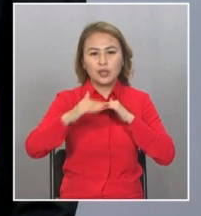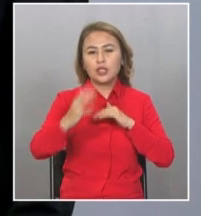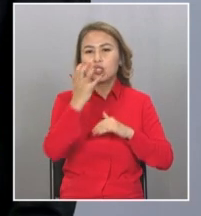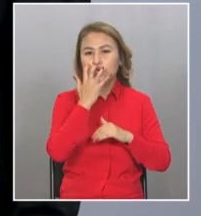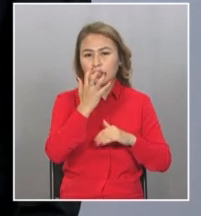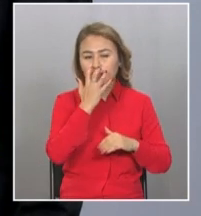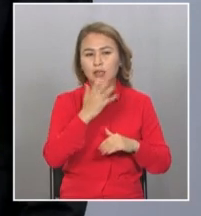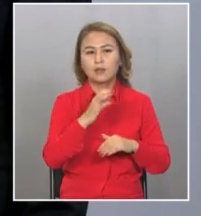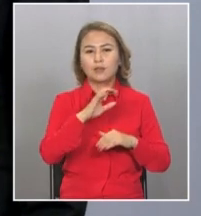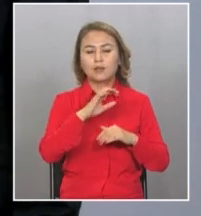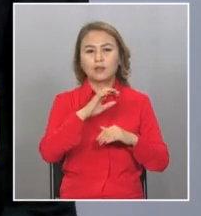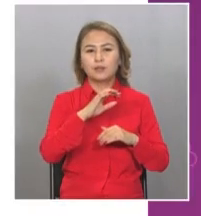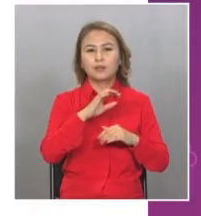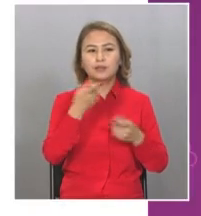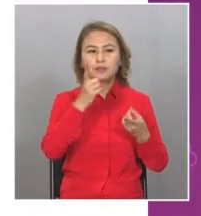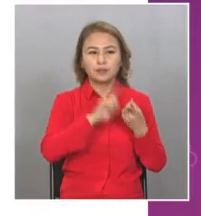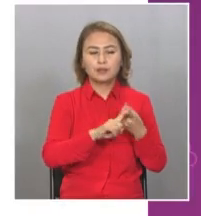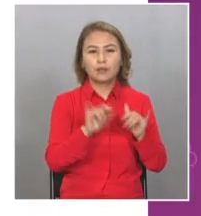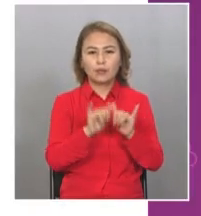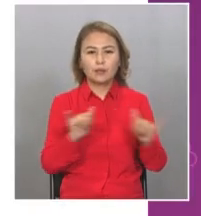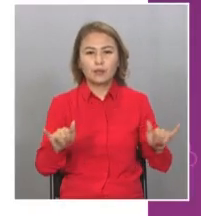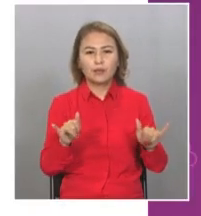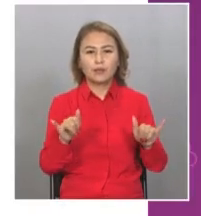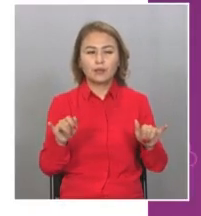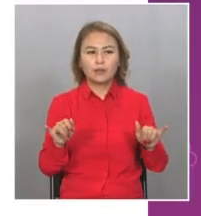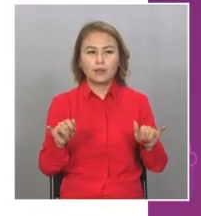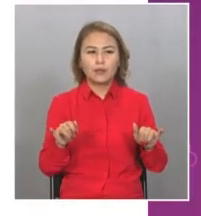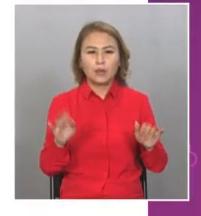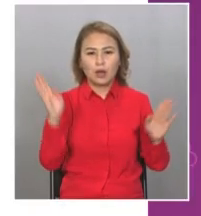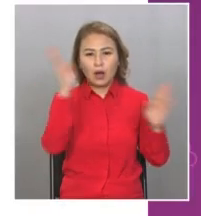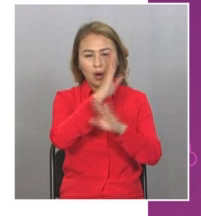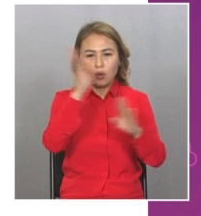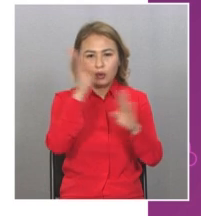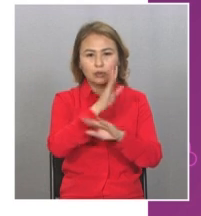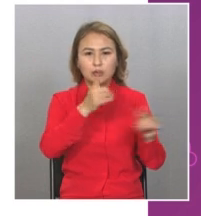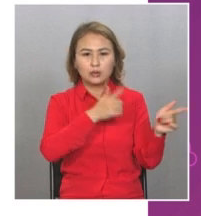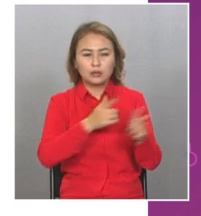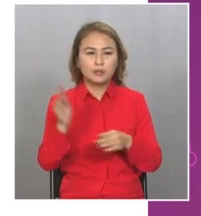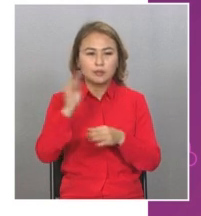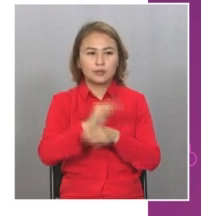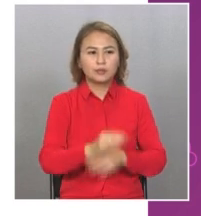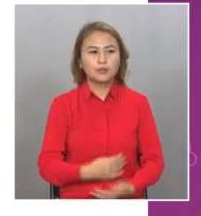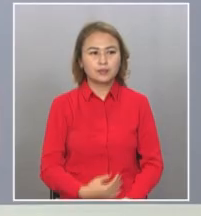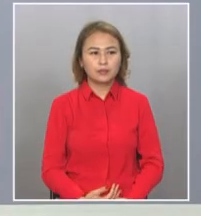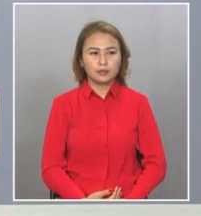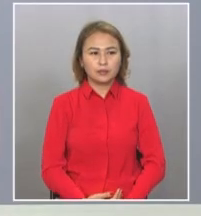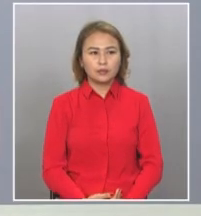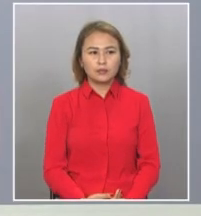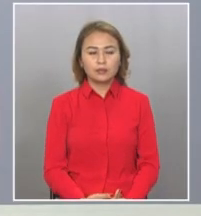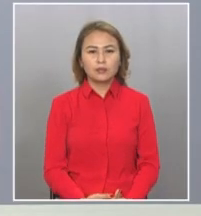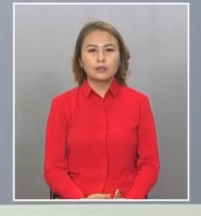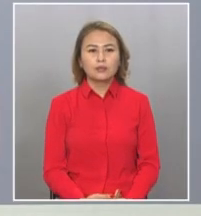қызып, жер бетінің жылуы тарауы атмосфераға қарай кейін ауаны жылытуға әсерін тигізеді, өзіндік әсерін тигізеді.